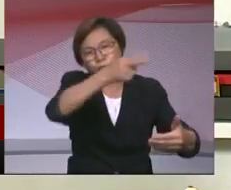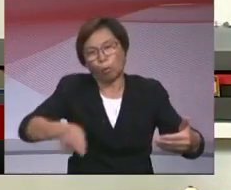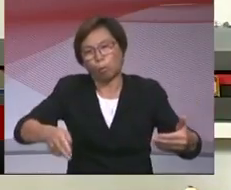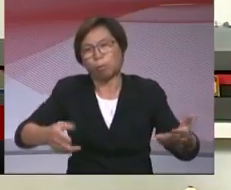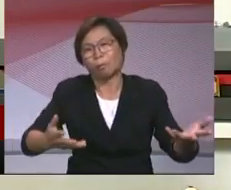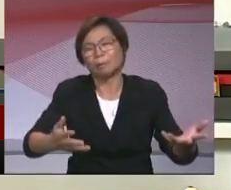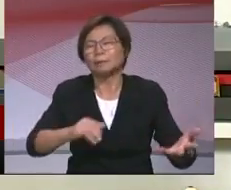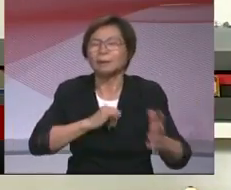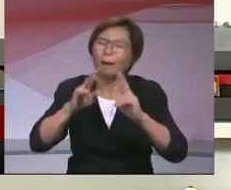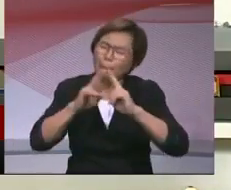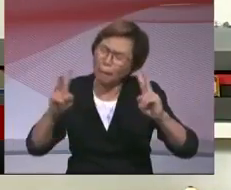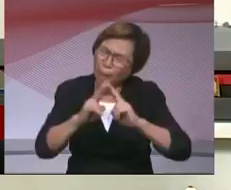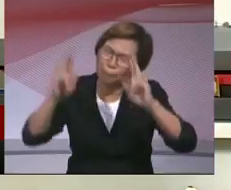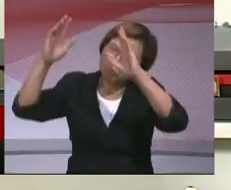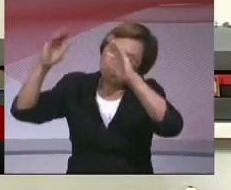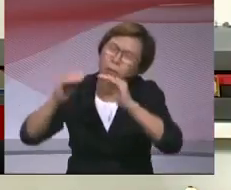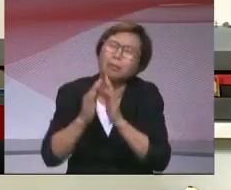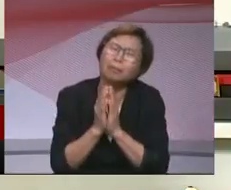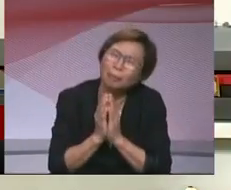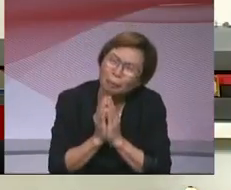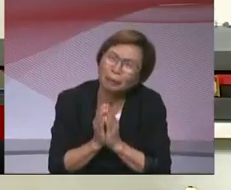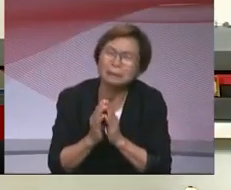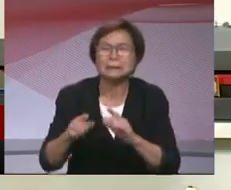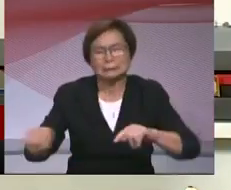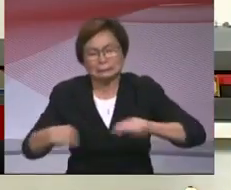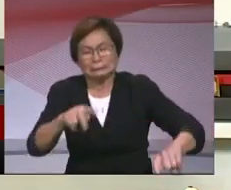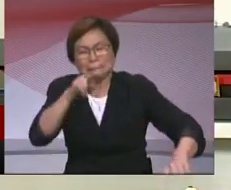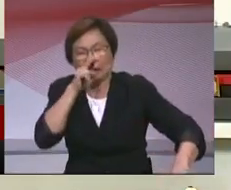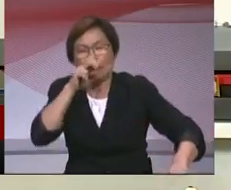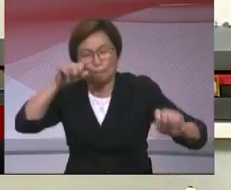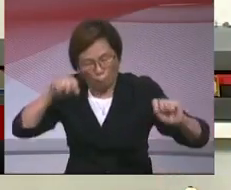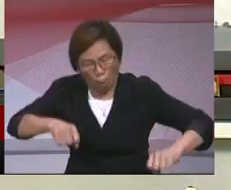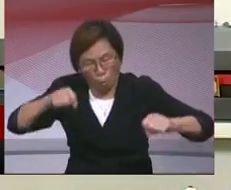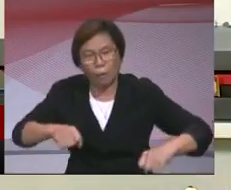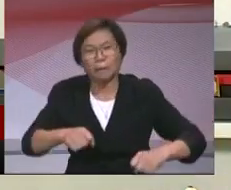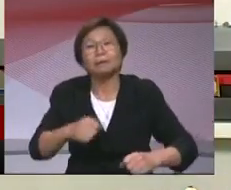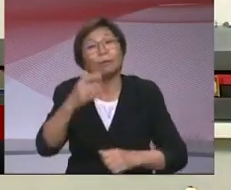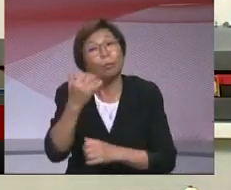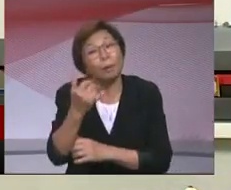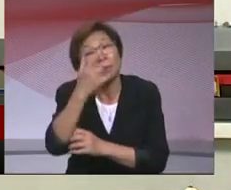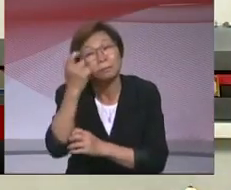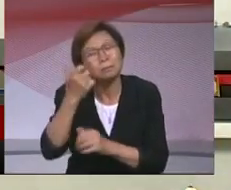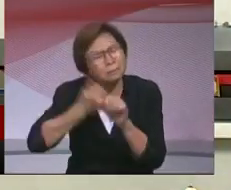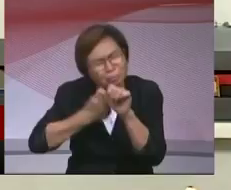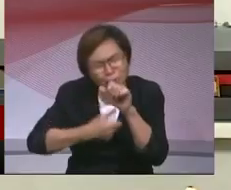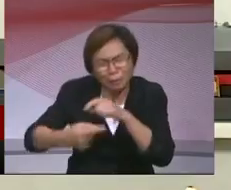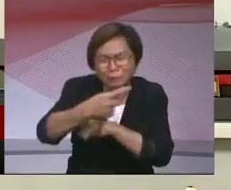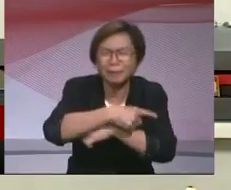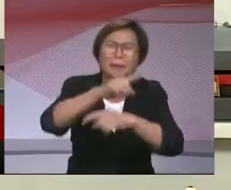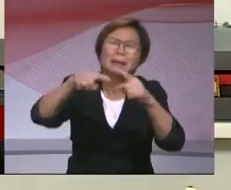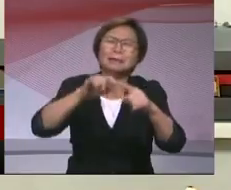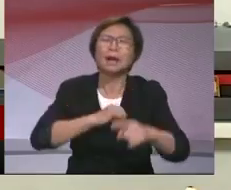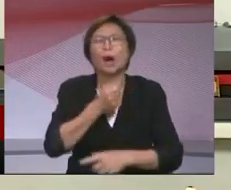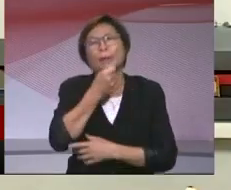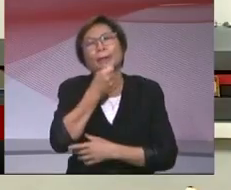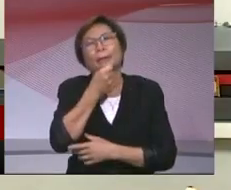saya amat berharap supaya tindakan tegas boleh diadakan, dilakukan, kerana setiap hari bila saya